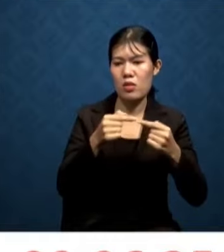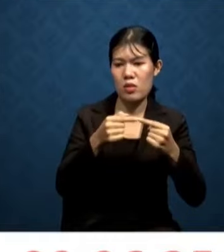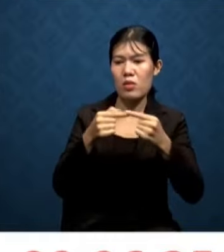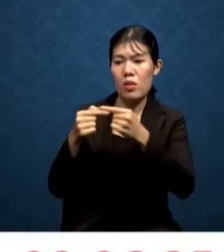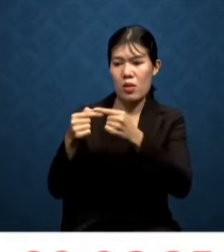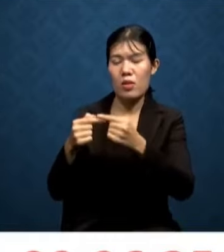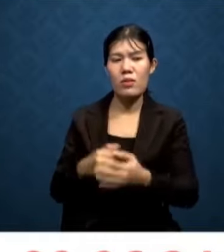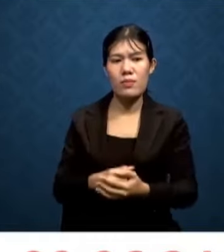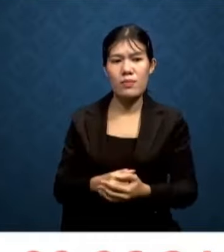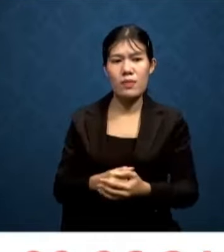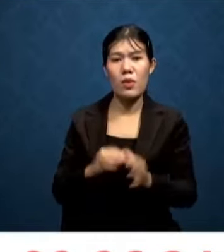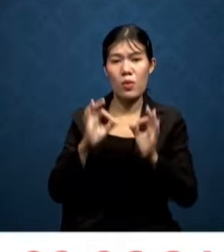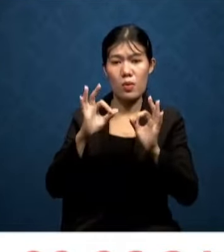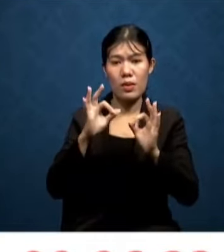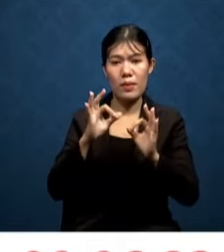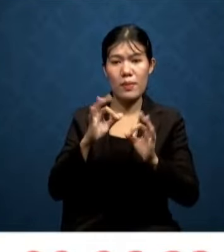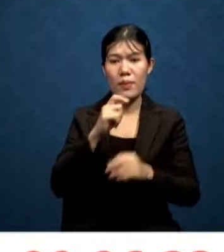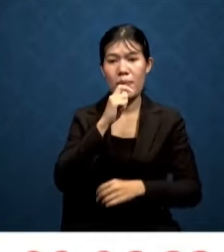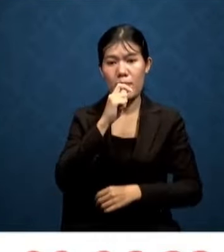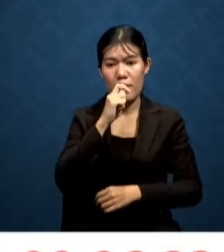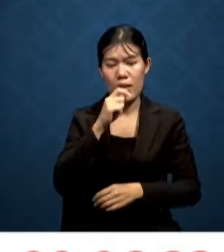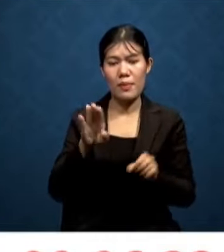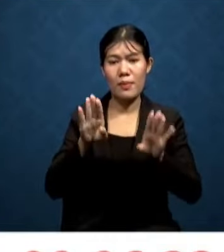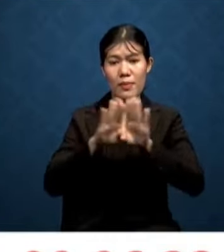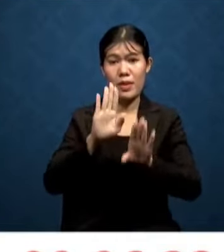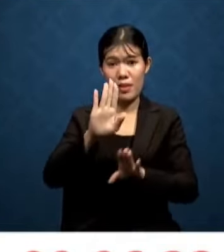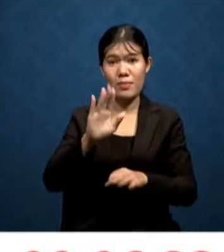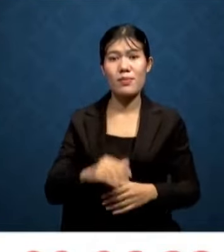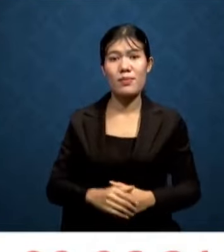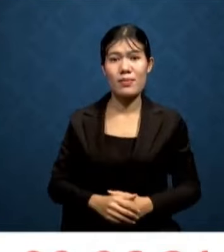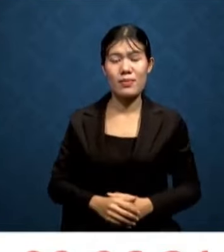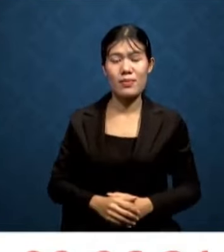านประธานอย่าปิดไมค์เดี๋ยวนั้นก็แล้วกันนะคะ